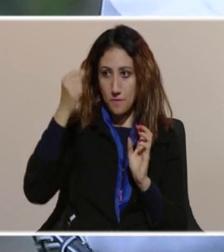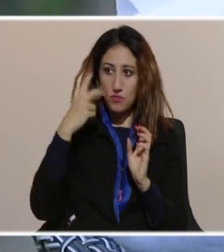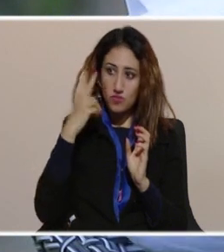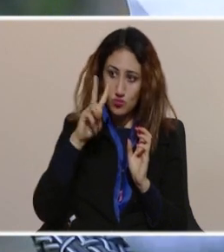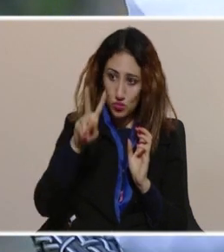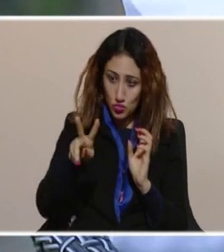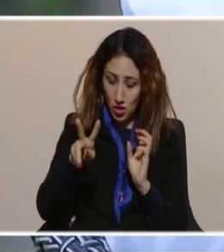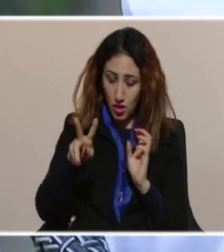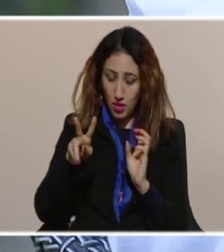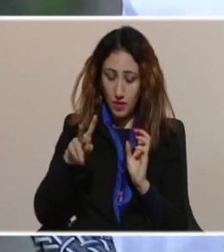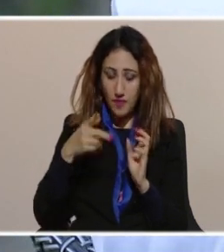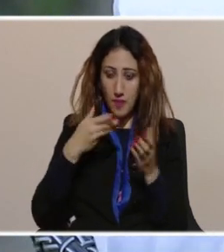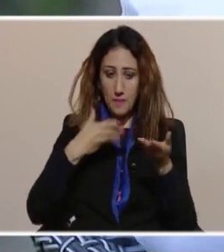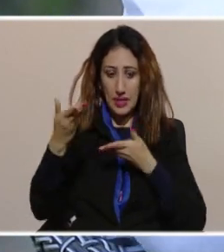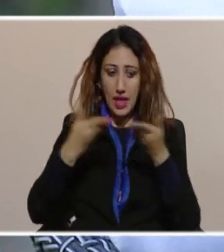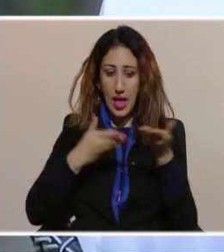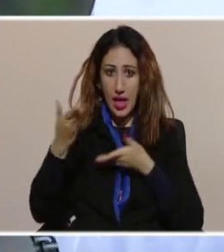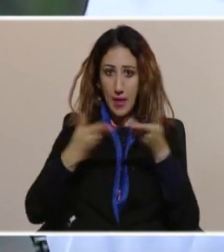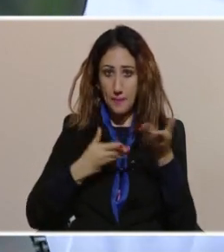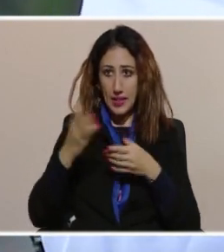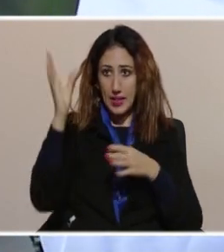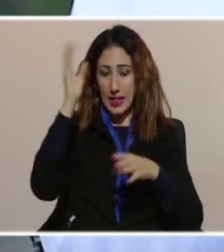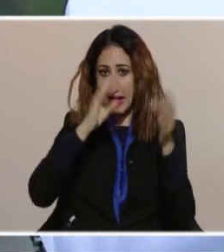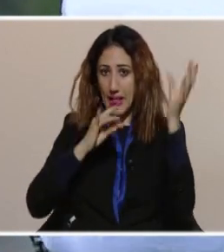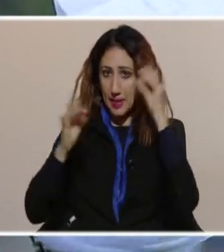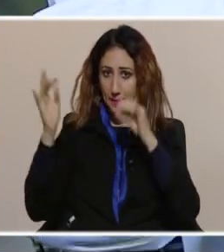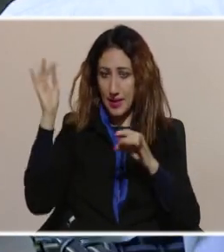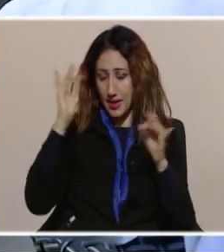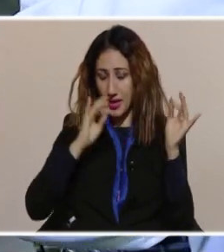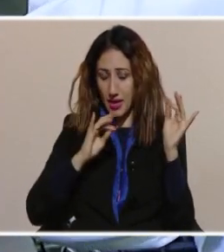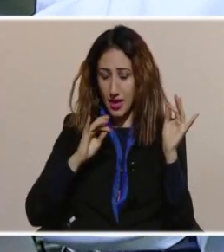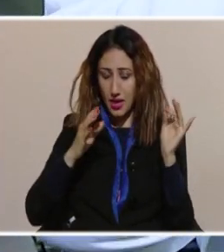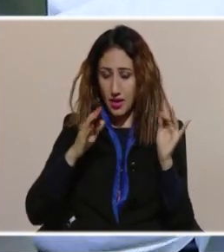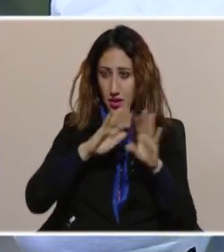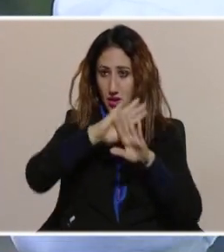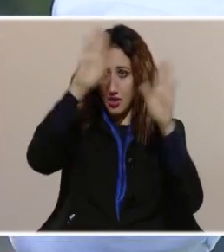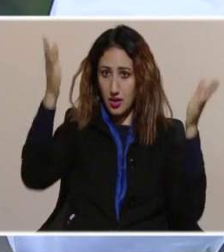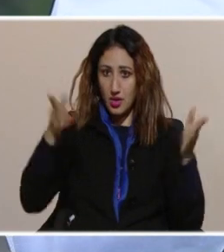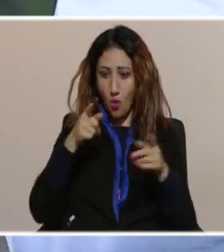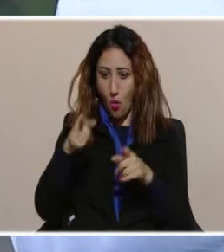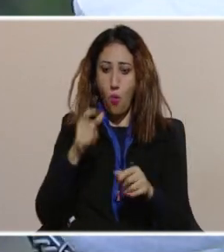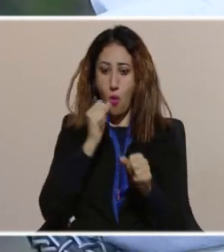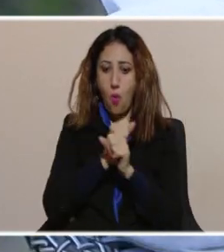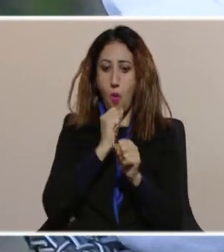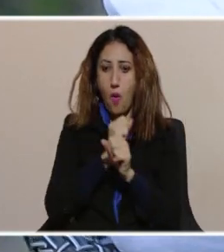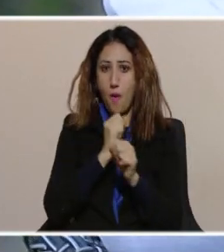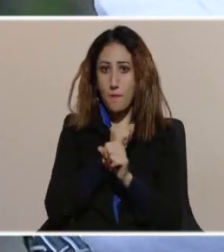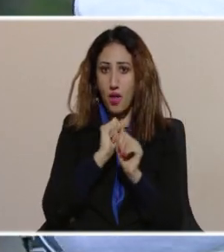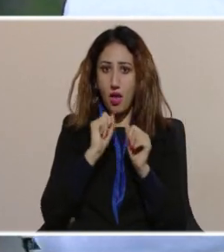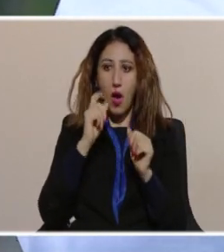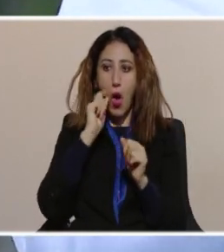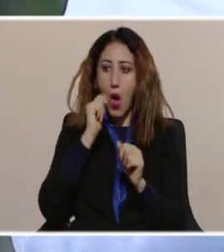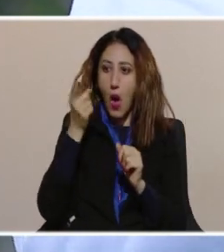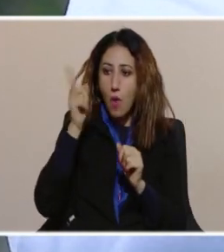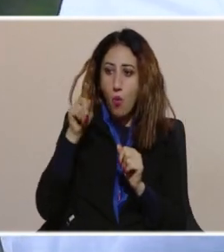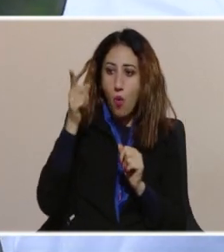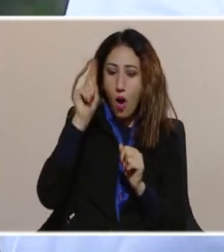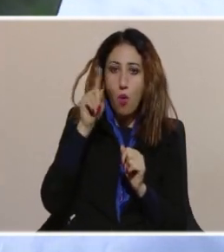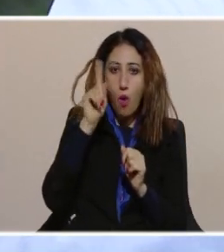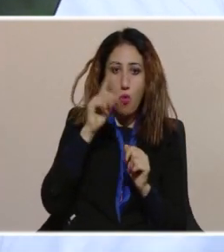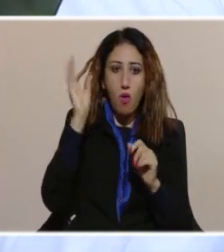لانه بيتعامل مع الكباريه اللي هو كباريه ده ان ده العمل، ده عمله اللي ورثه عن ابوه، لازم يحافظ